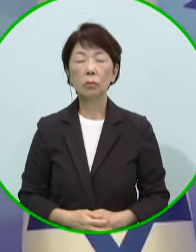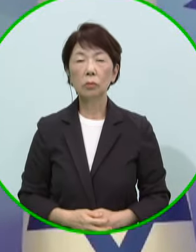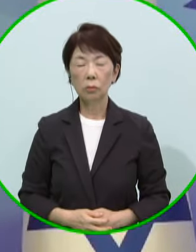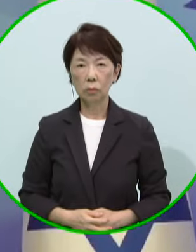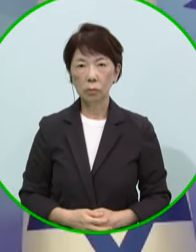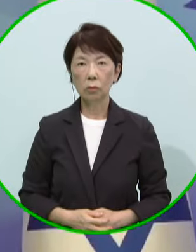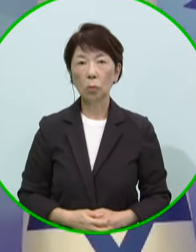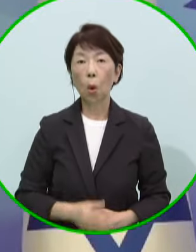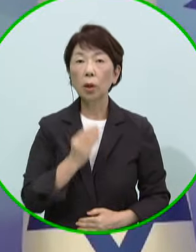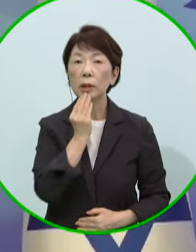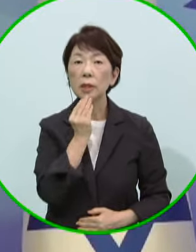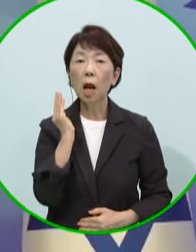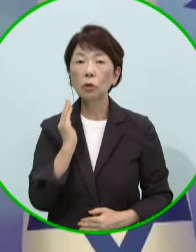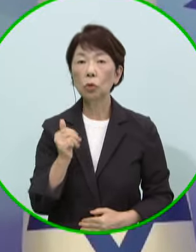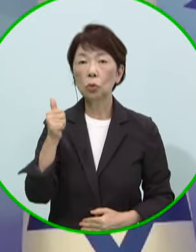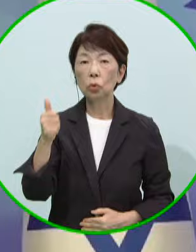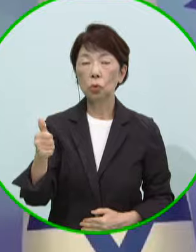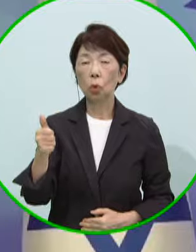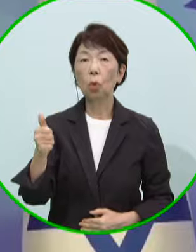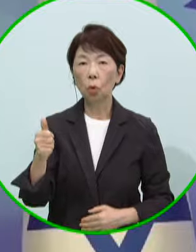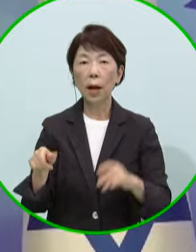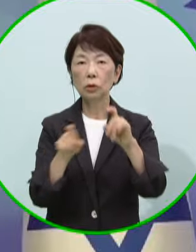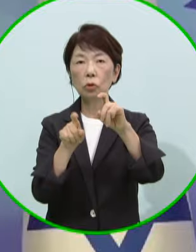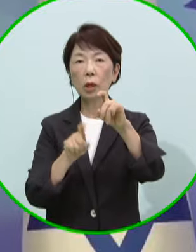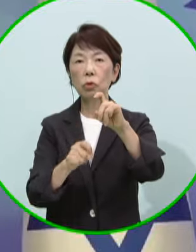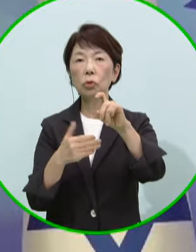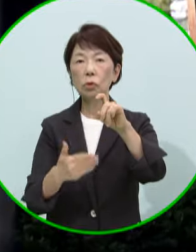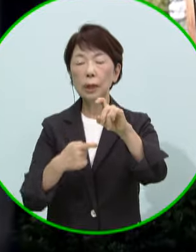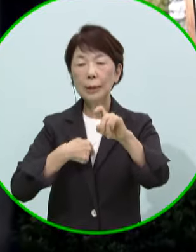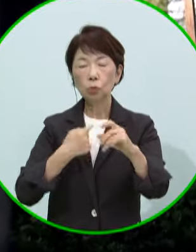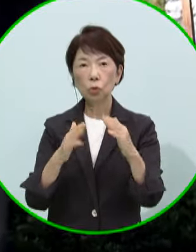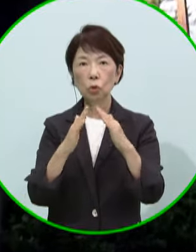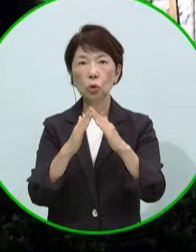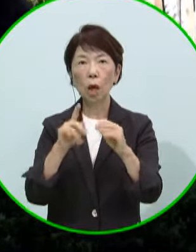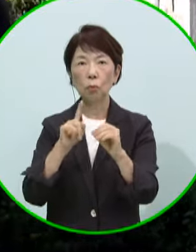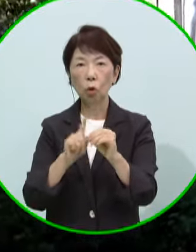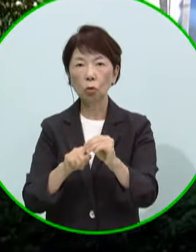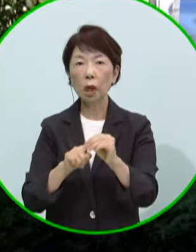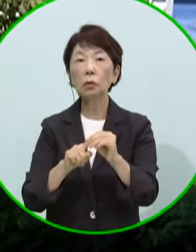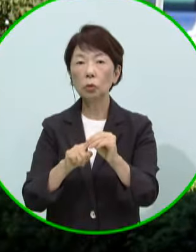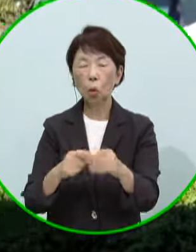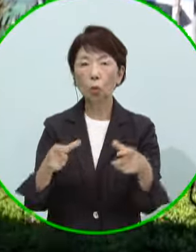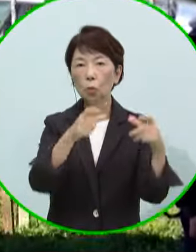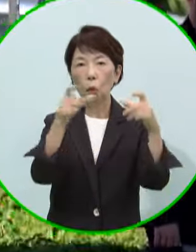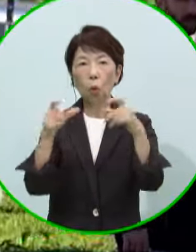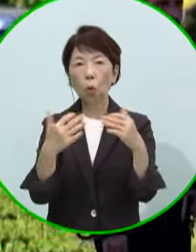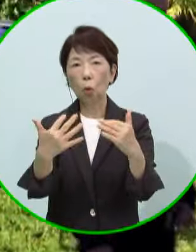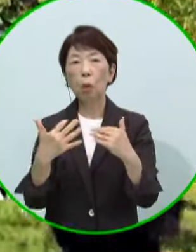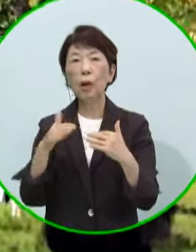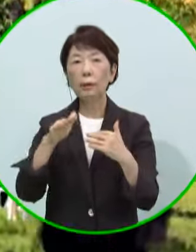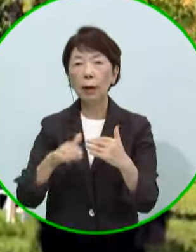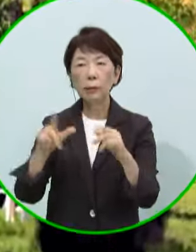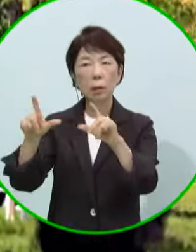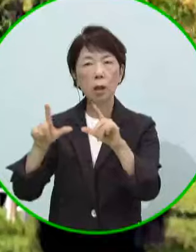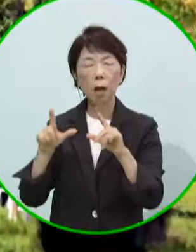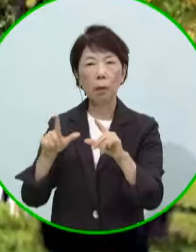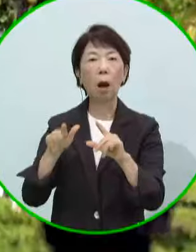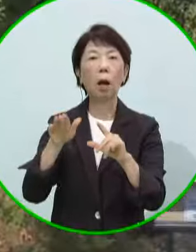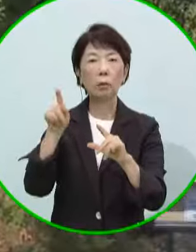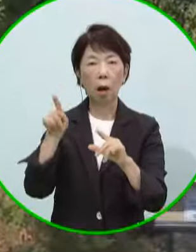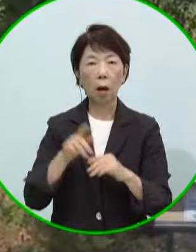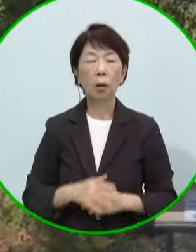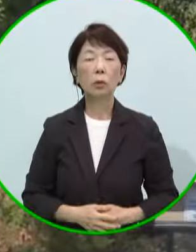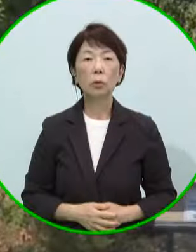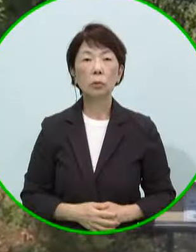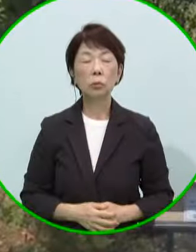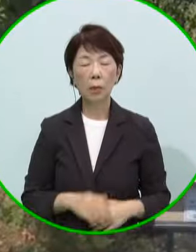一方、イスラエルのネタニヤフ首相は19日、自身の私邸を標的にしたとみられるドローン攻撃を受け声明を発表